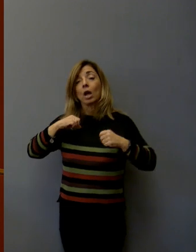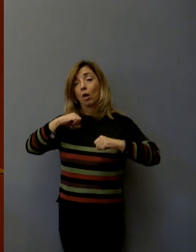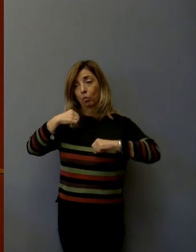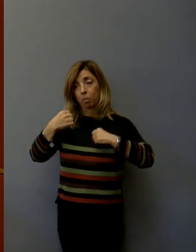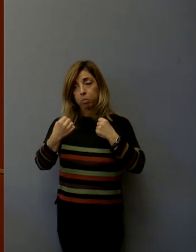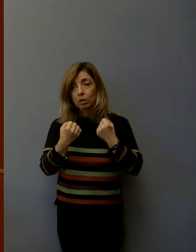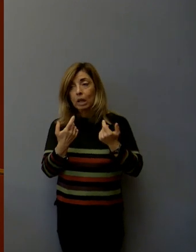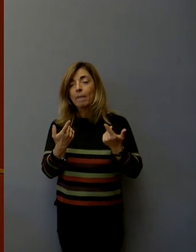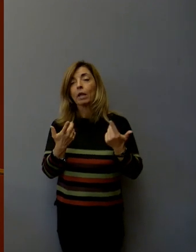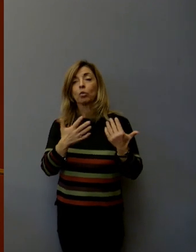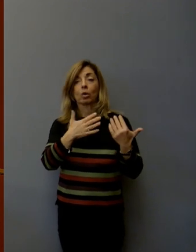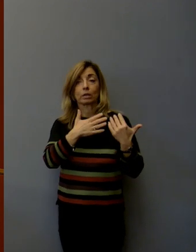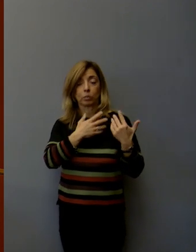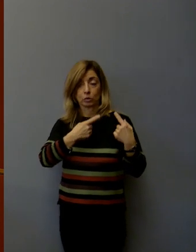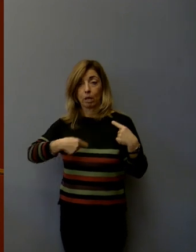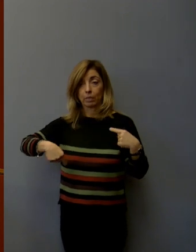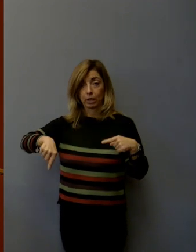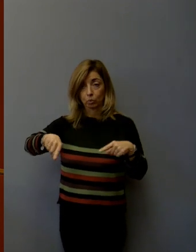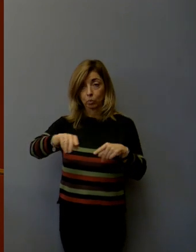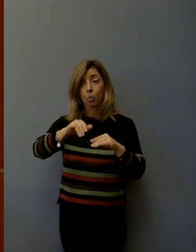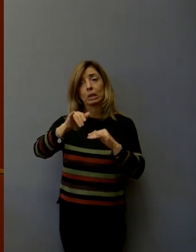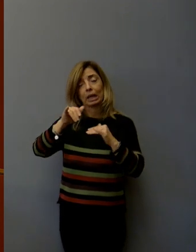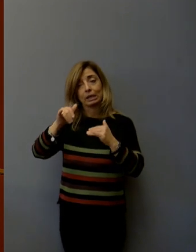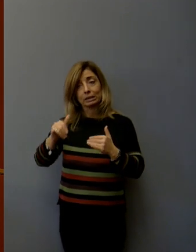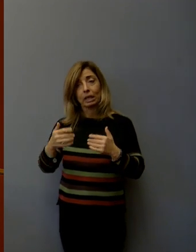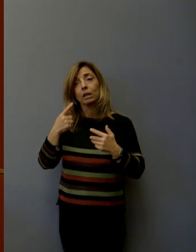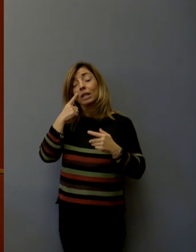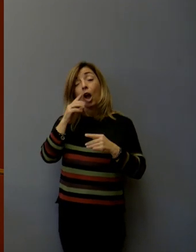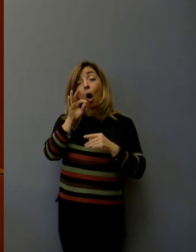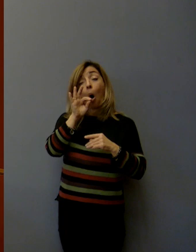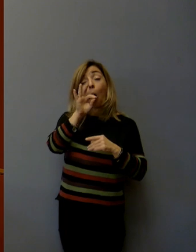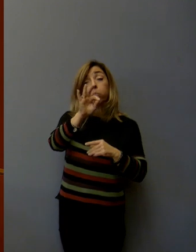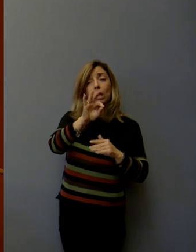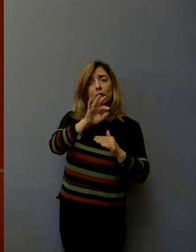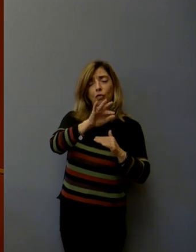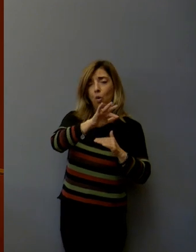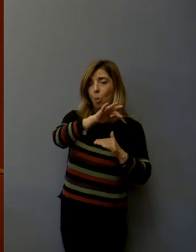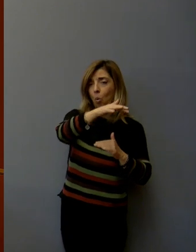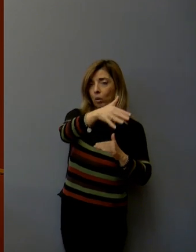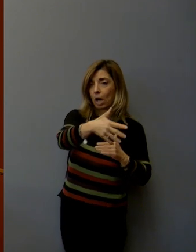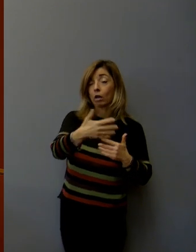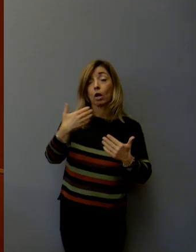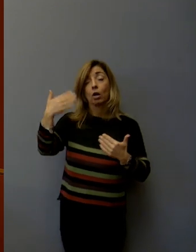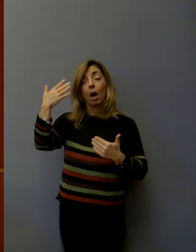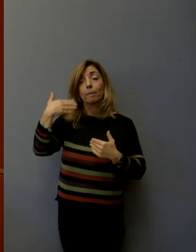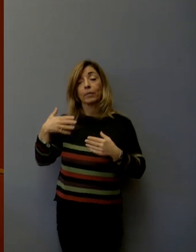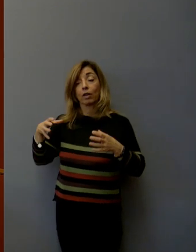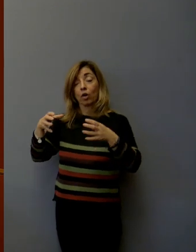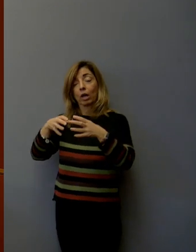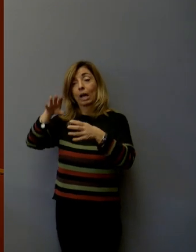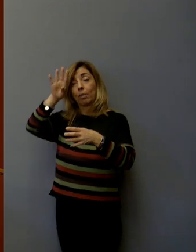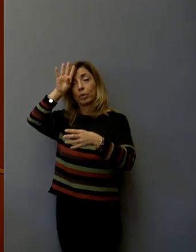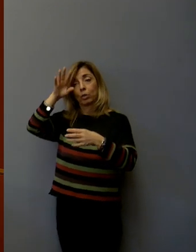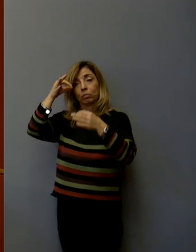la L'obiettivo è raggiungere altre situazioni Allora quello che abbiamo pattuito nelle capigruppo in maniera consapevole